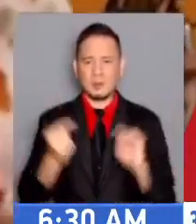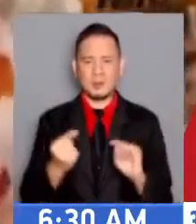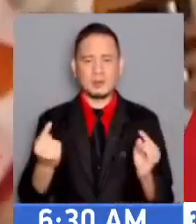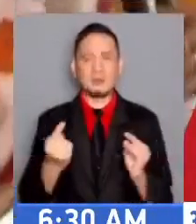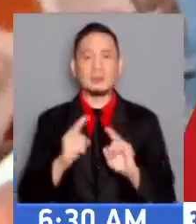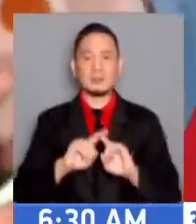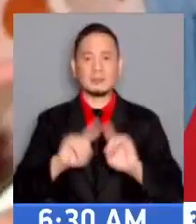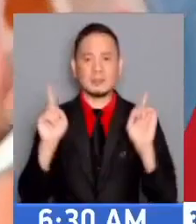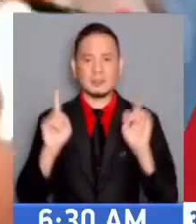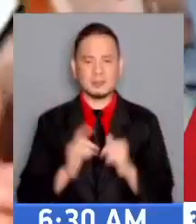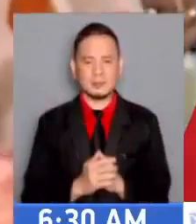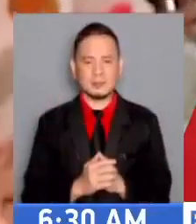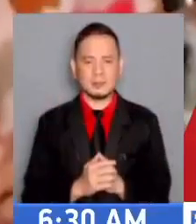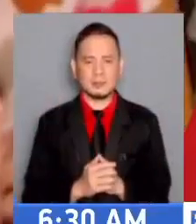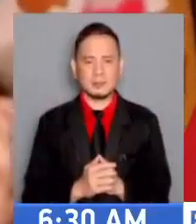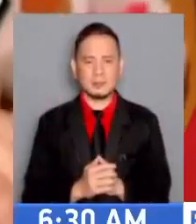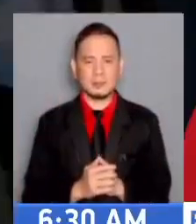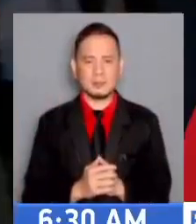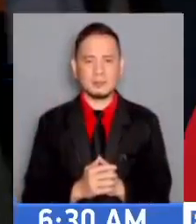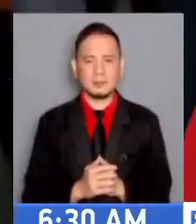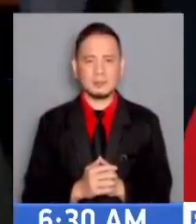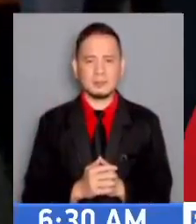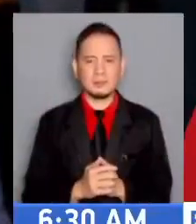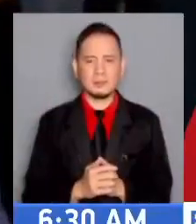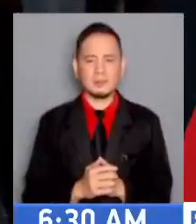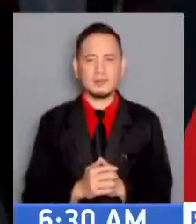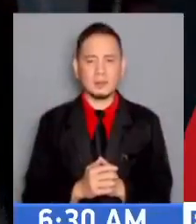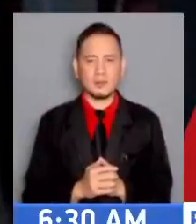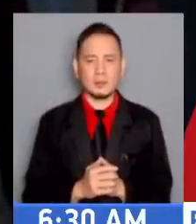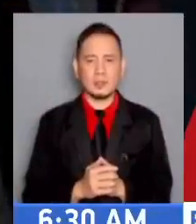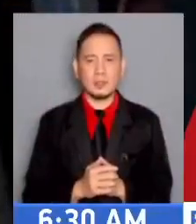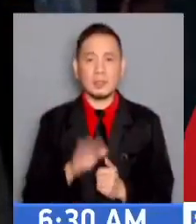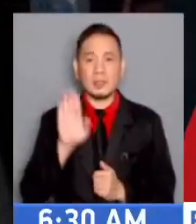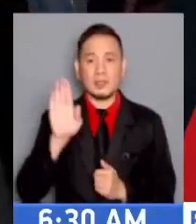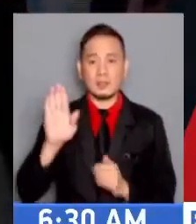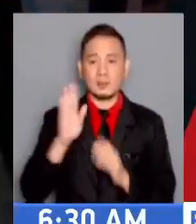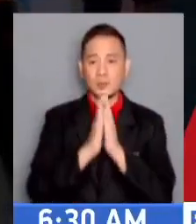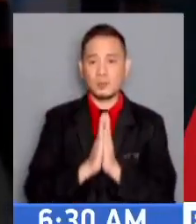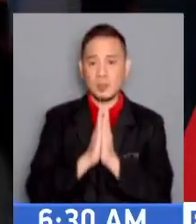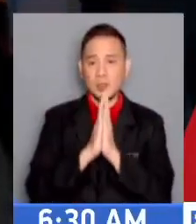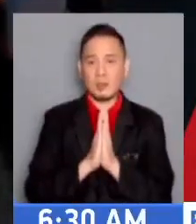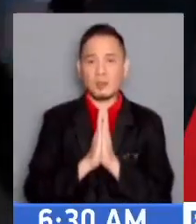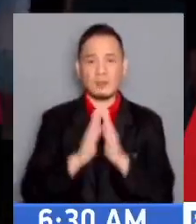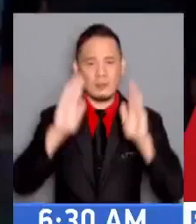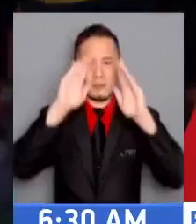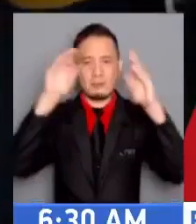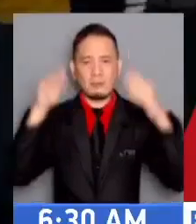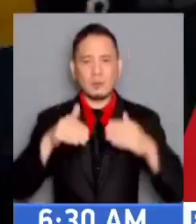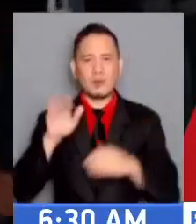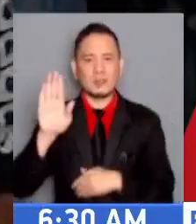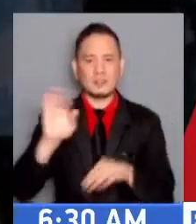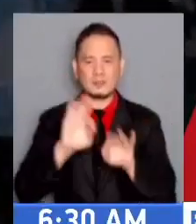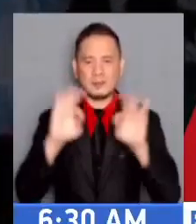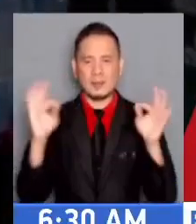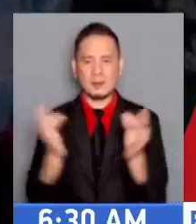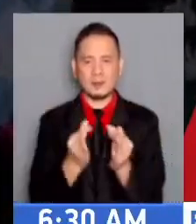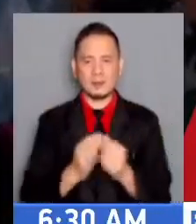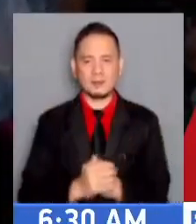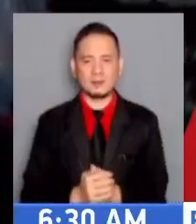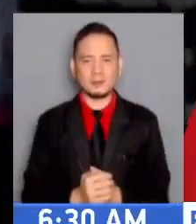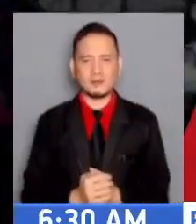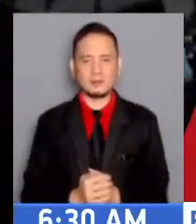taon, para sa pamilya na ang kanyang hiling. Sana ay maging malusog, walang malayo sa sakit, malayo